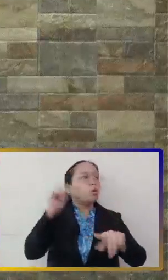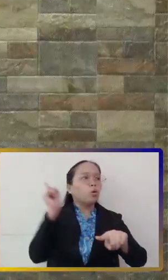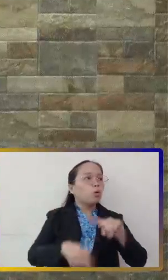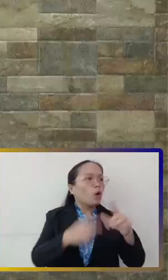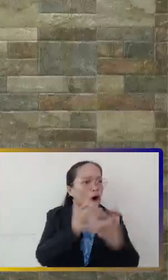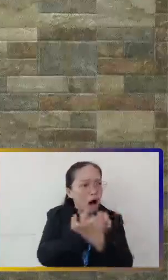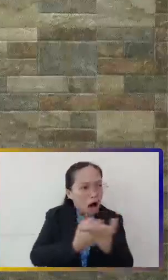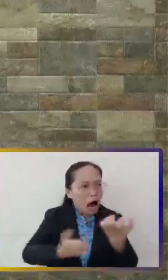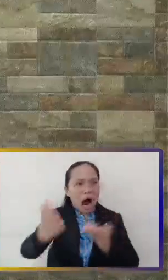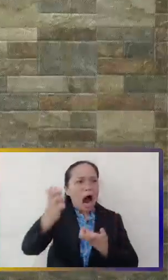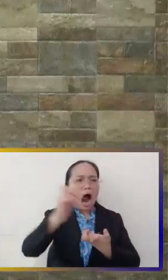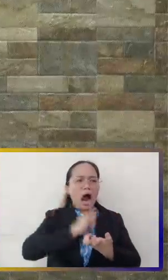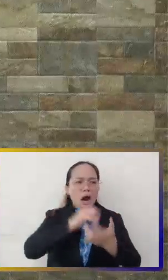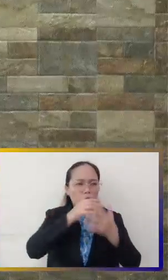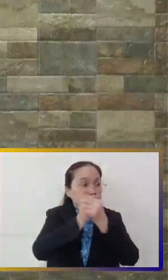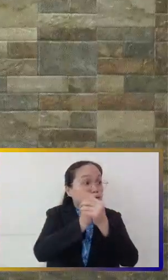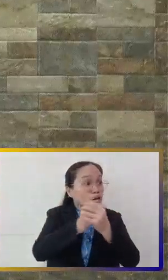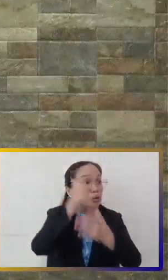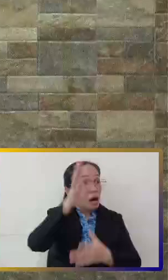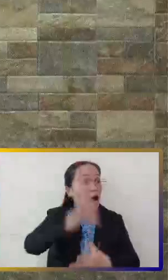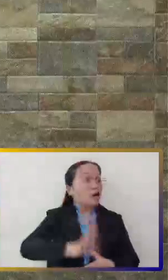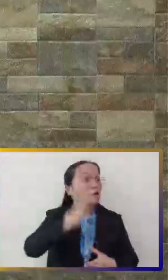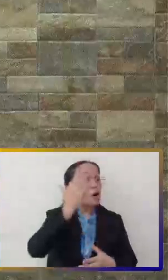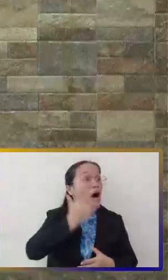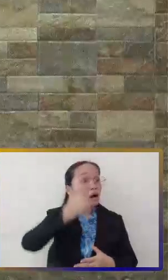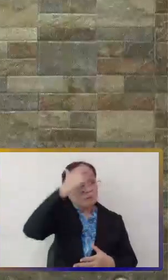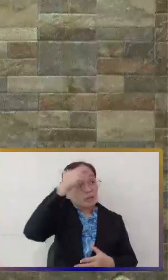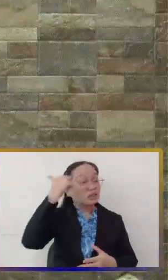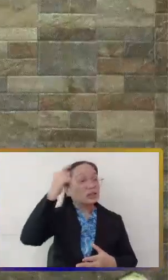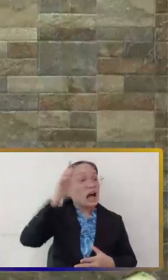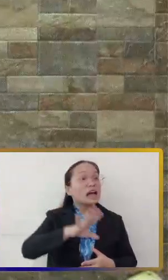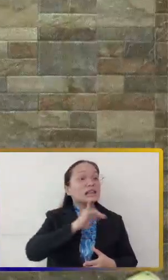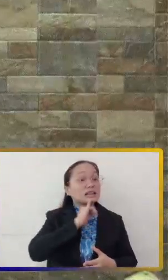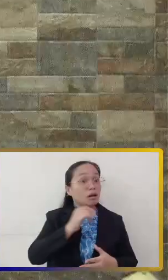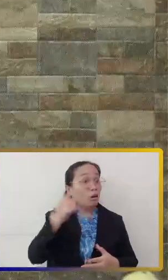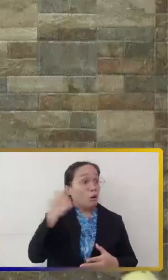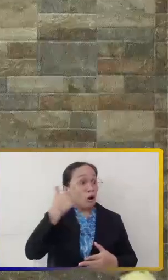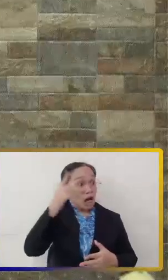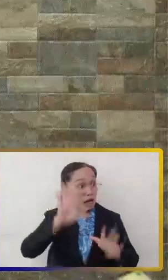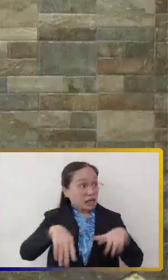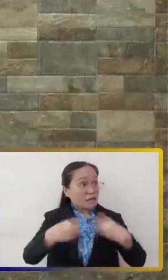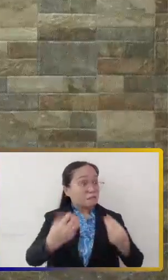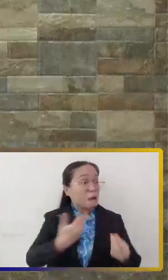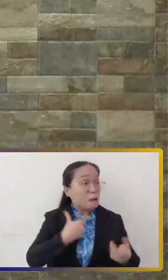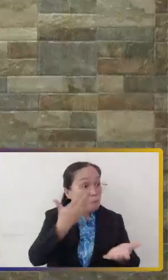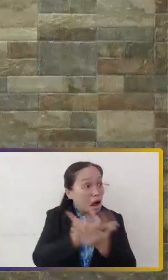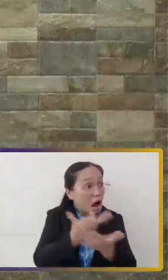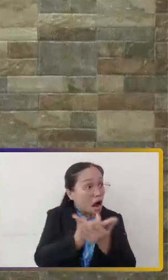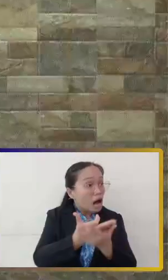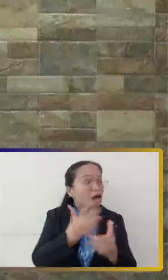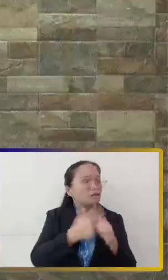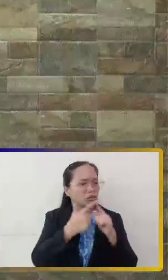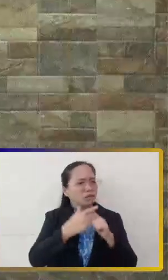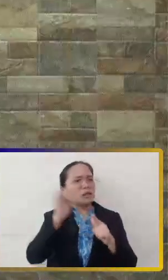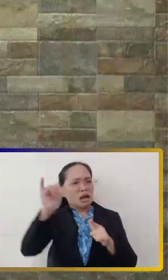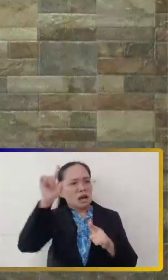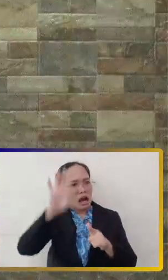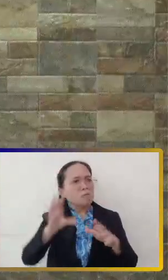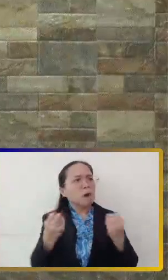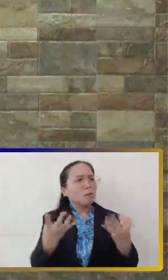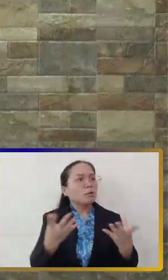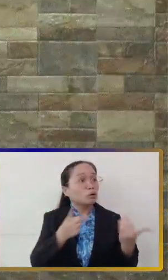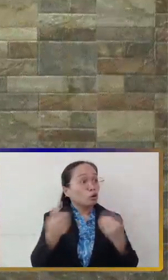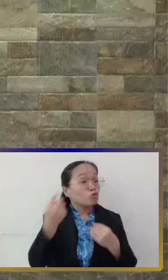ko i-worship ang Panginoon sapagkat meron siyang binibigay sa akin na malaking pera at may ginagawa siya sa akin na marami